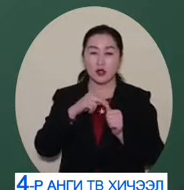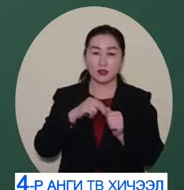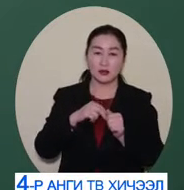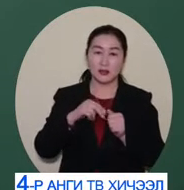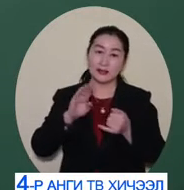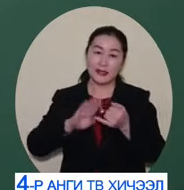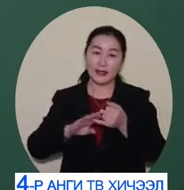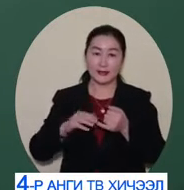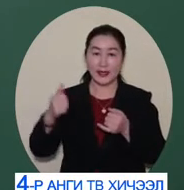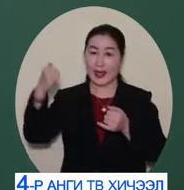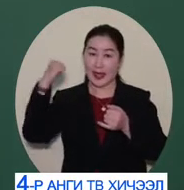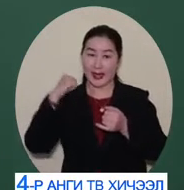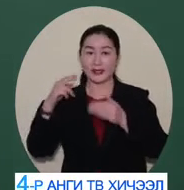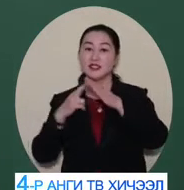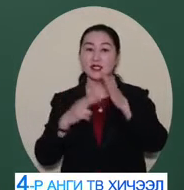гэрээс